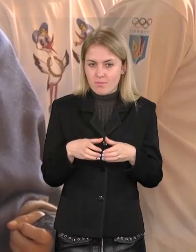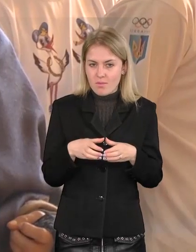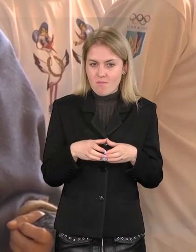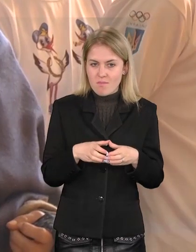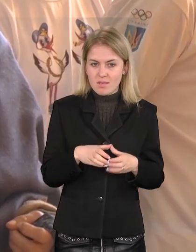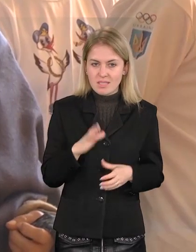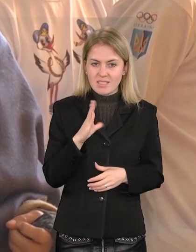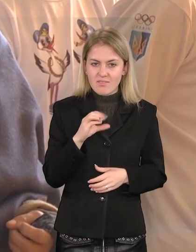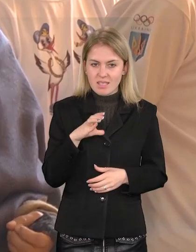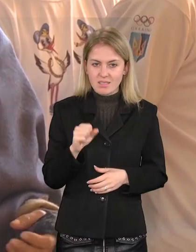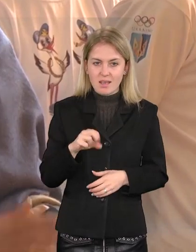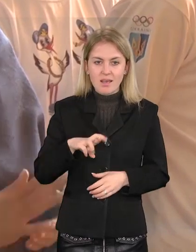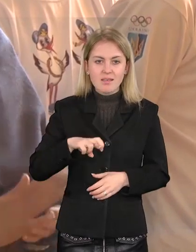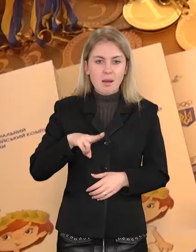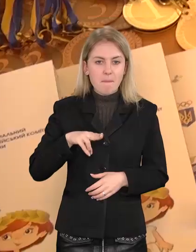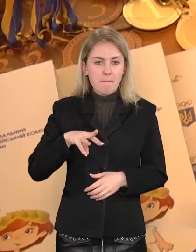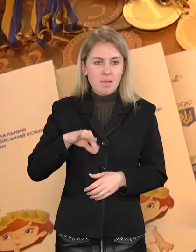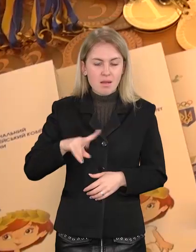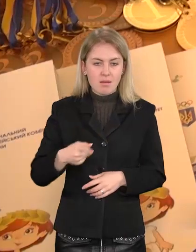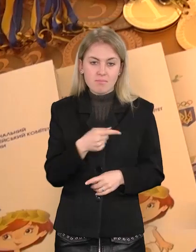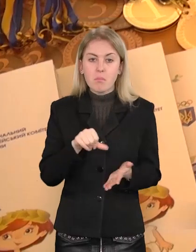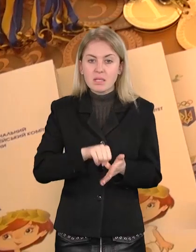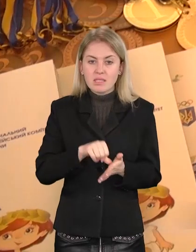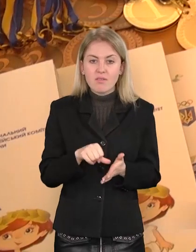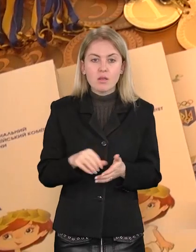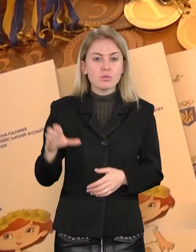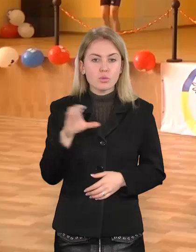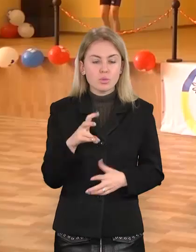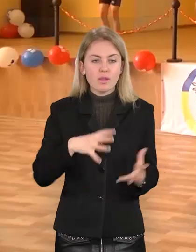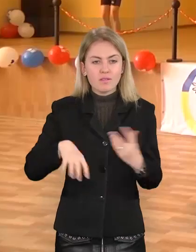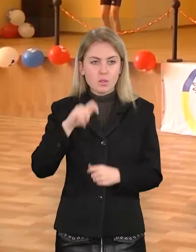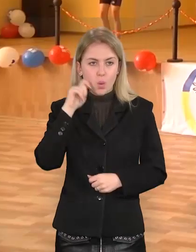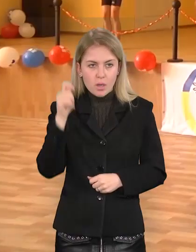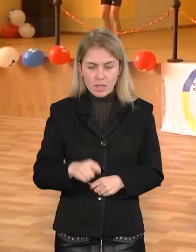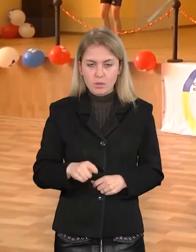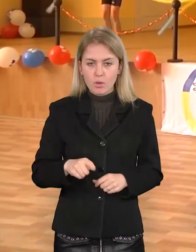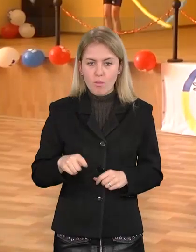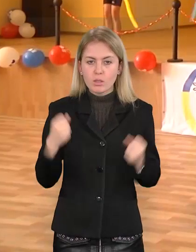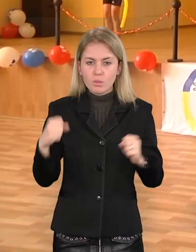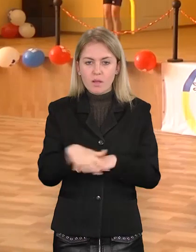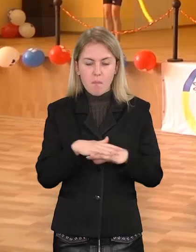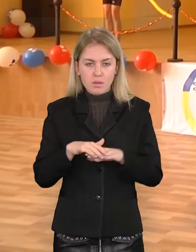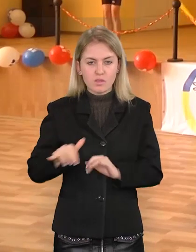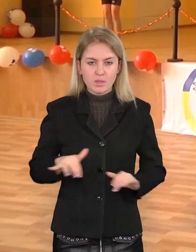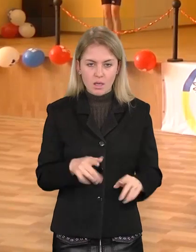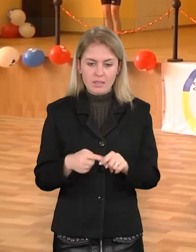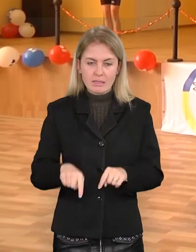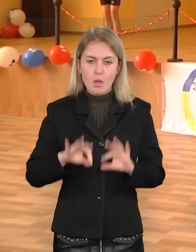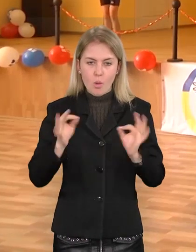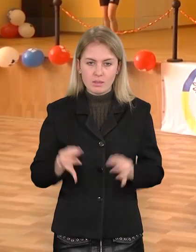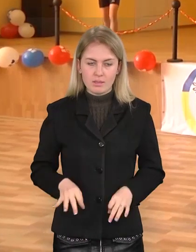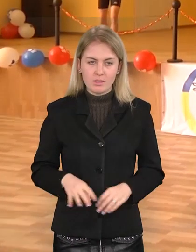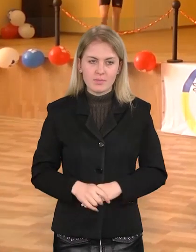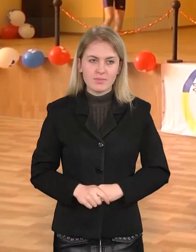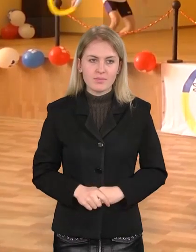Свеса Ямпільського району. Саме вони представлятимуть Сумщину на всеукраїнському спортивно-масовому заході вже цієї осені. Анастасія